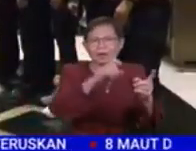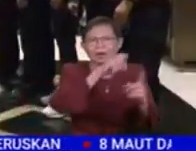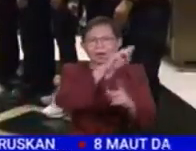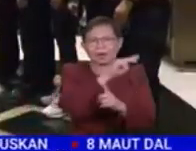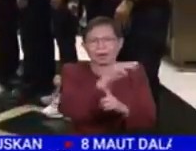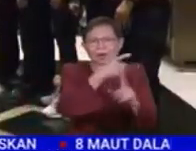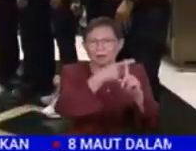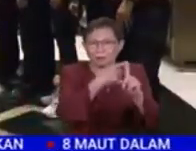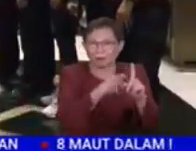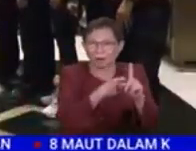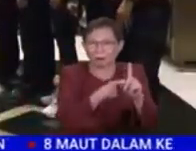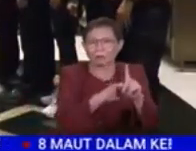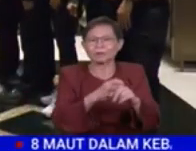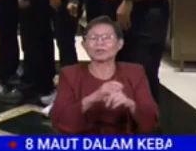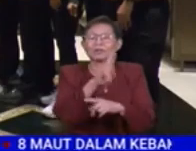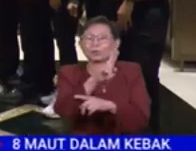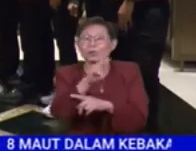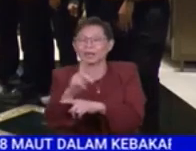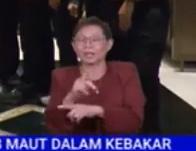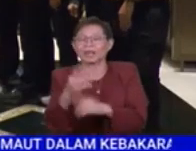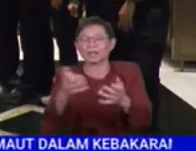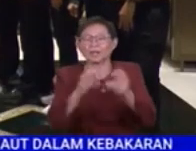Dari Birmingham ingin mengucapkan